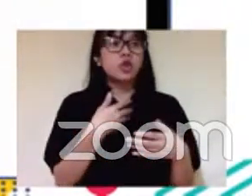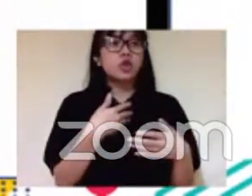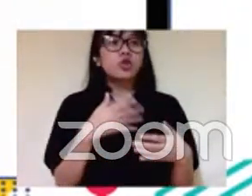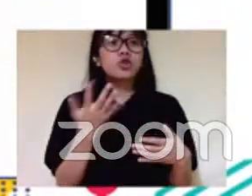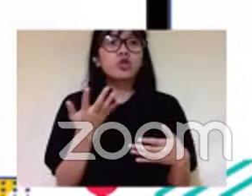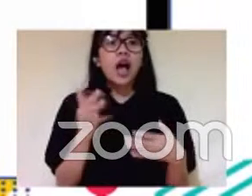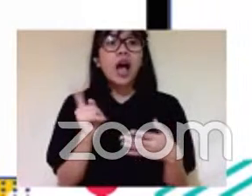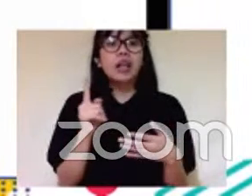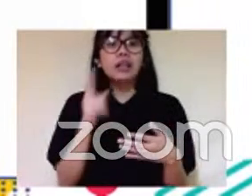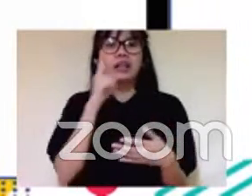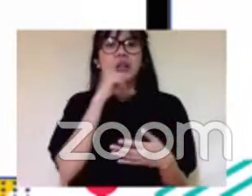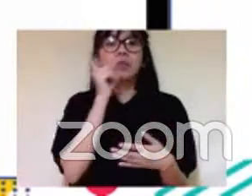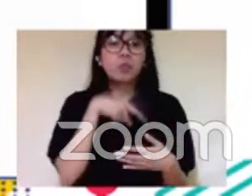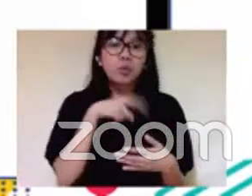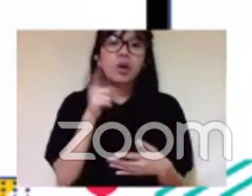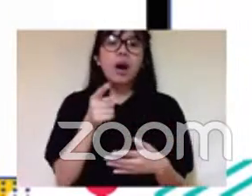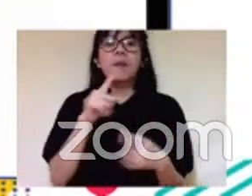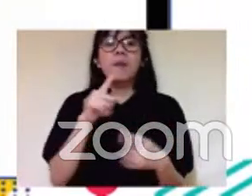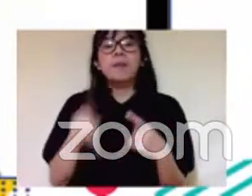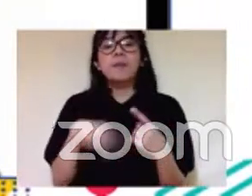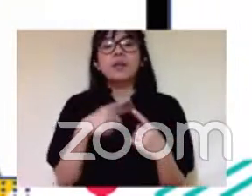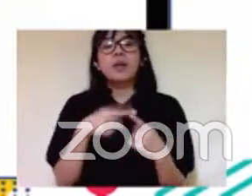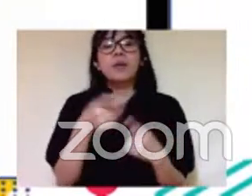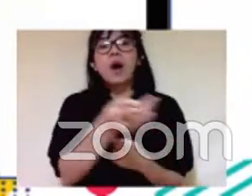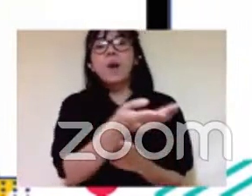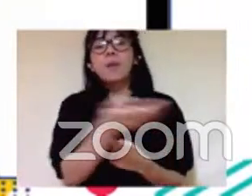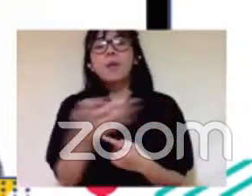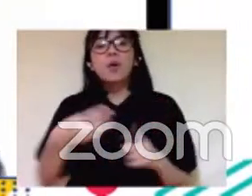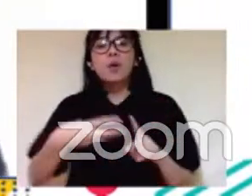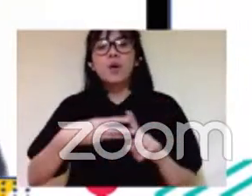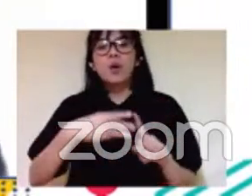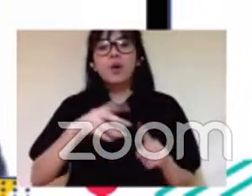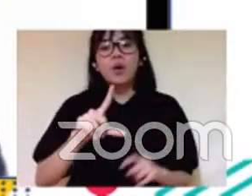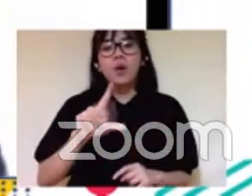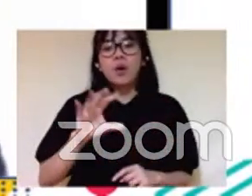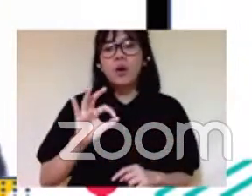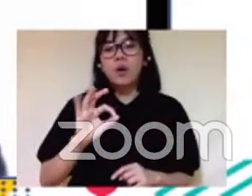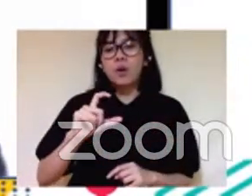account. Kemudian account tempat kita mentransfer sejumlah uang